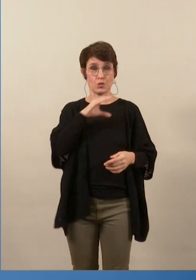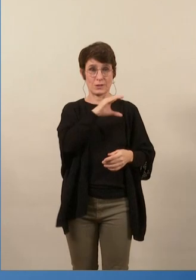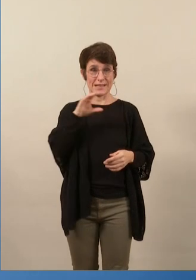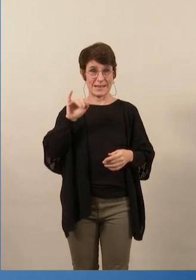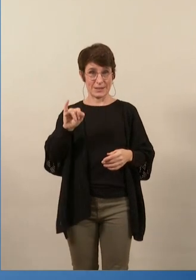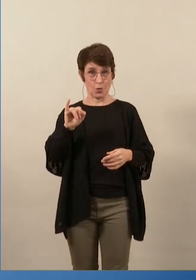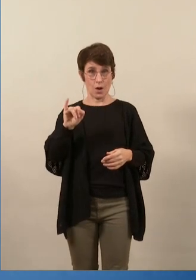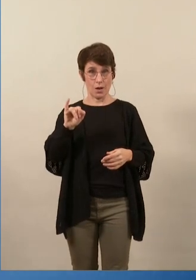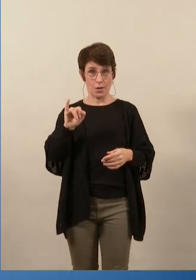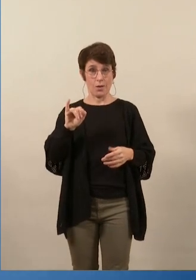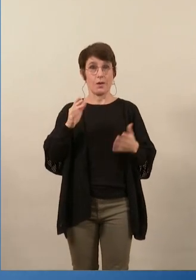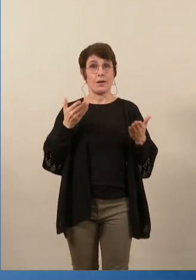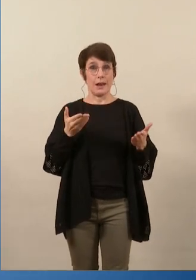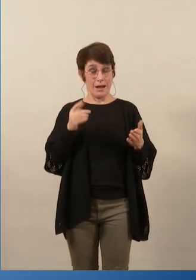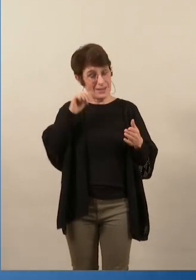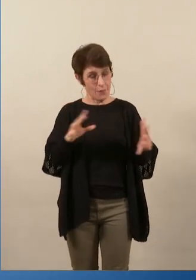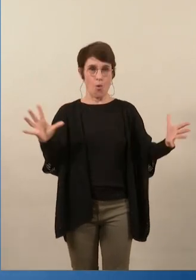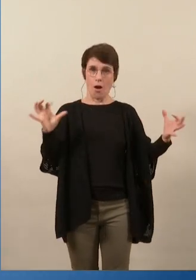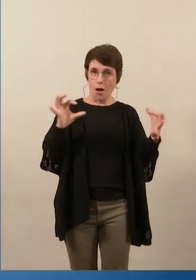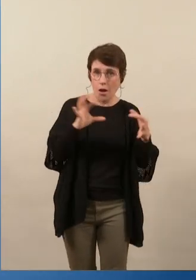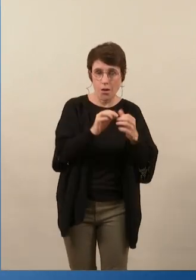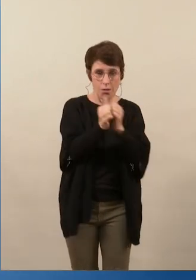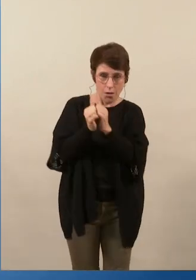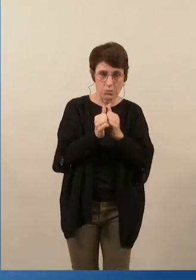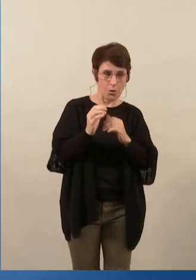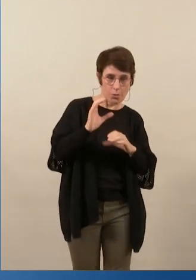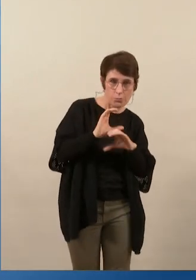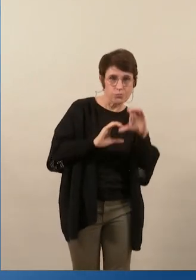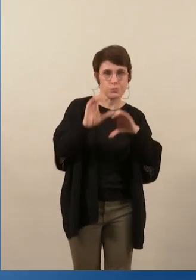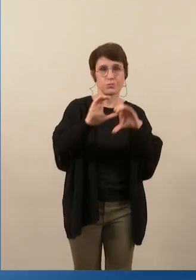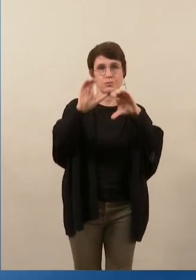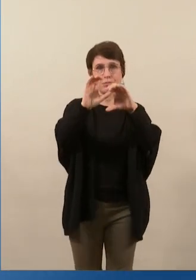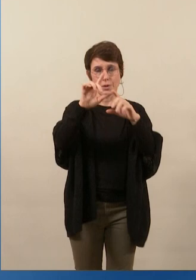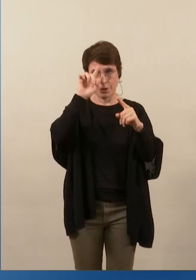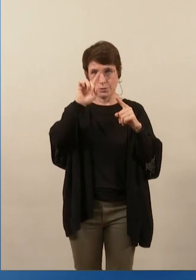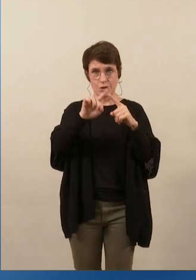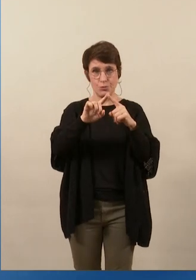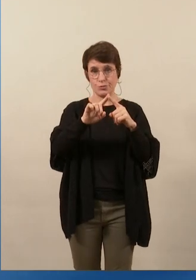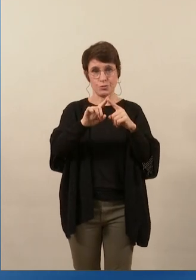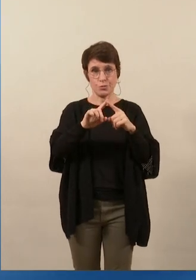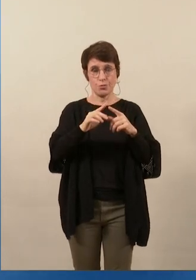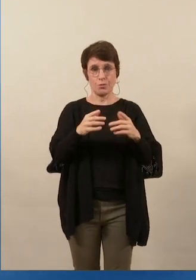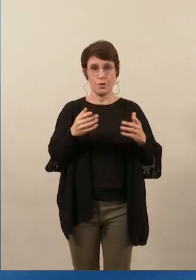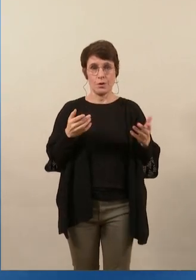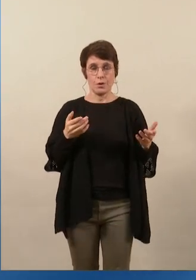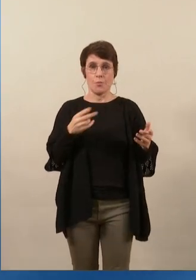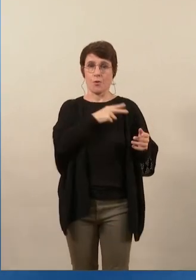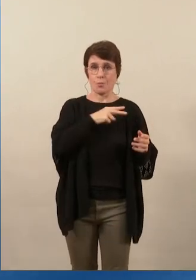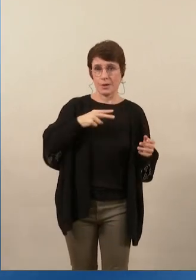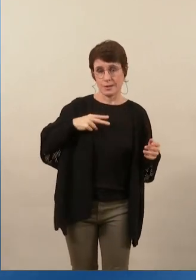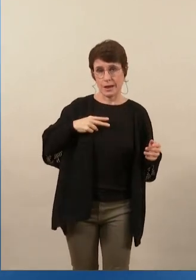relations pacifiées sont à promouvoir afin de pouvoir persuader les propriétaires d'investir